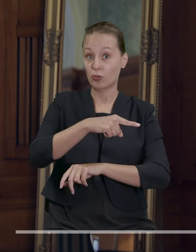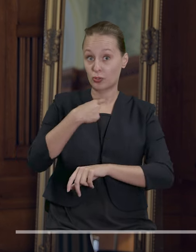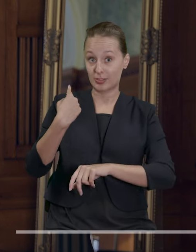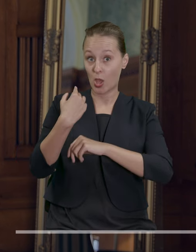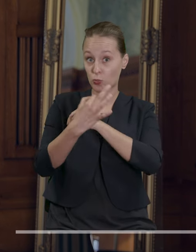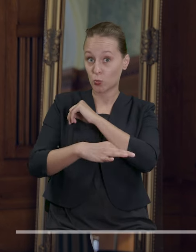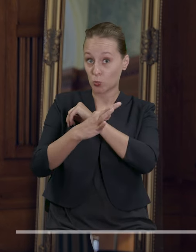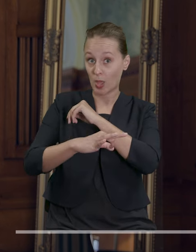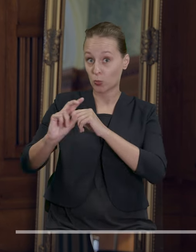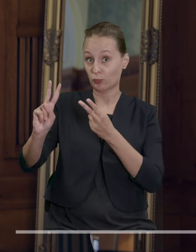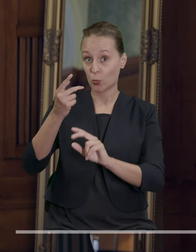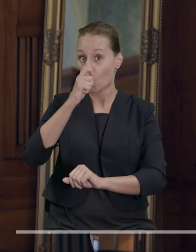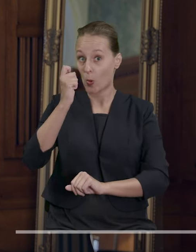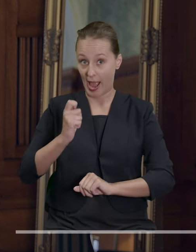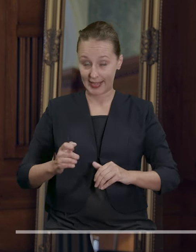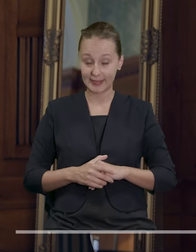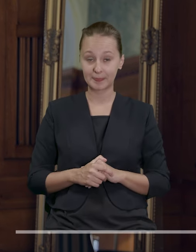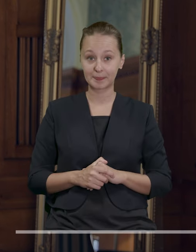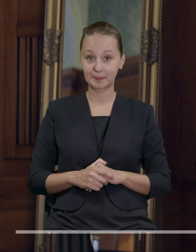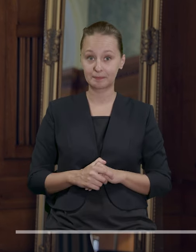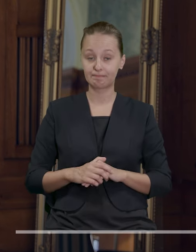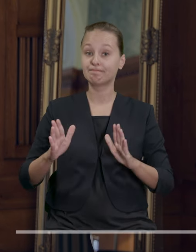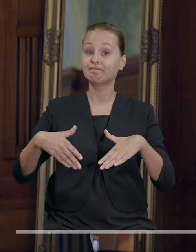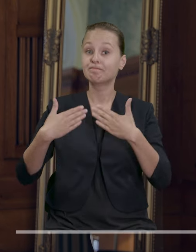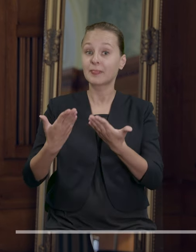ukraińskich studentów. Zapewniliśmy im